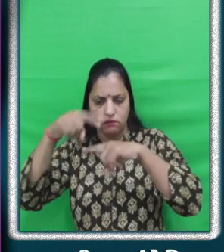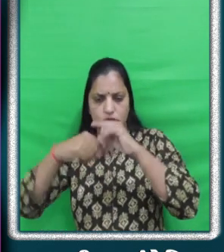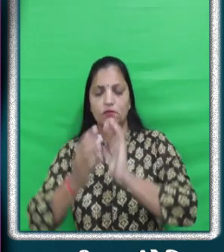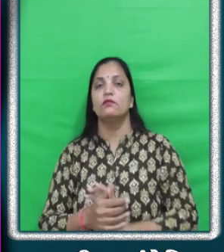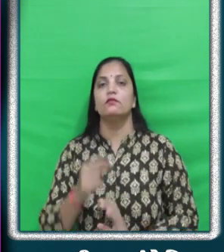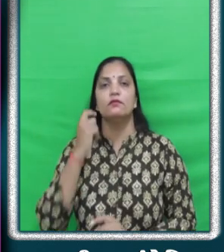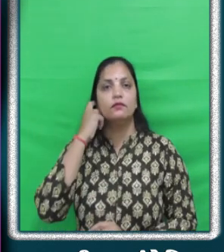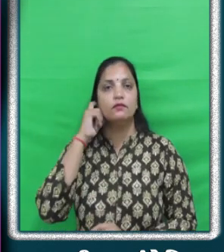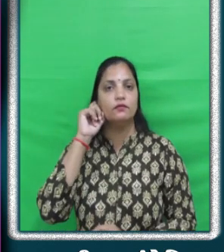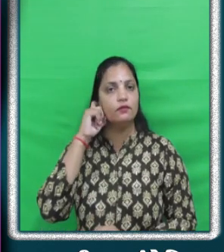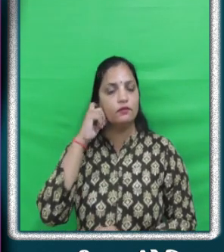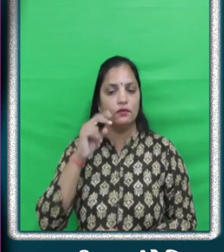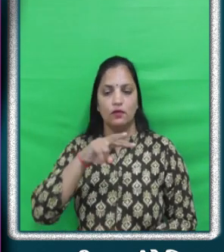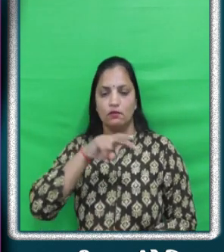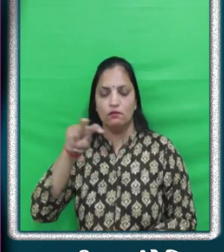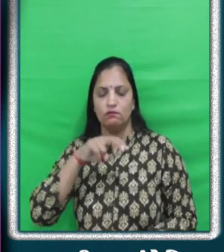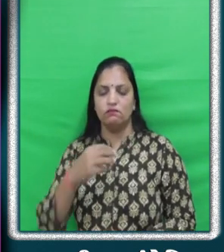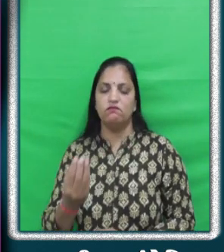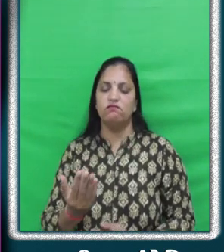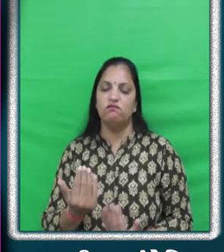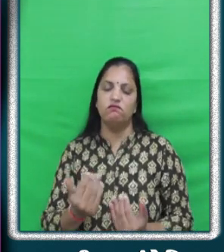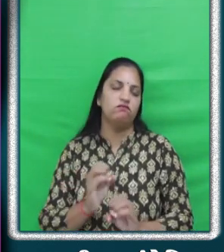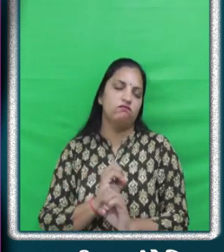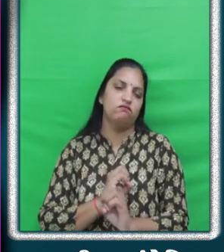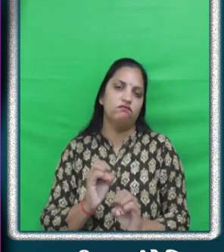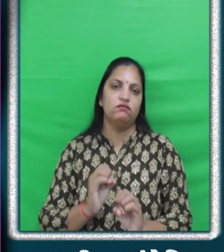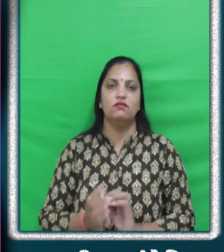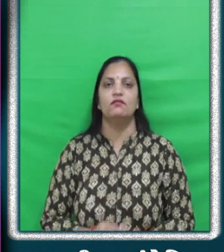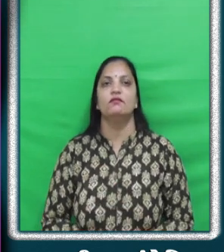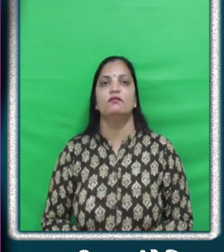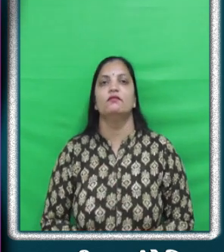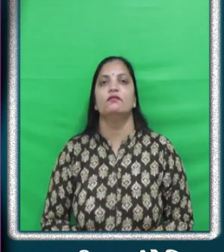સ્ક્રોલ થાય છે તેથી હું વાંચી નથી શકતી.